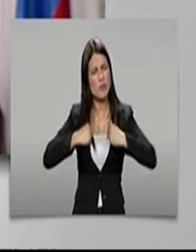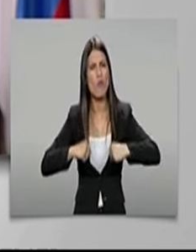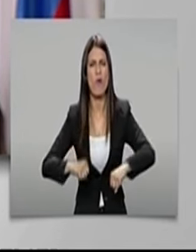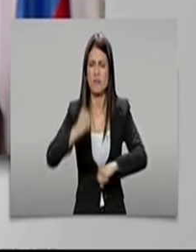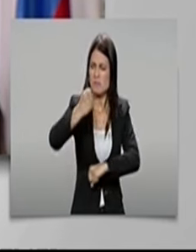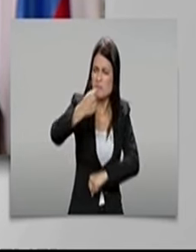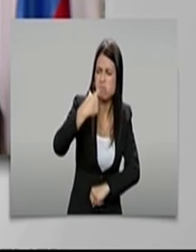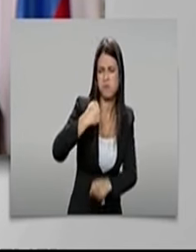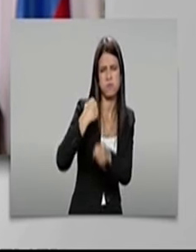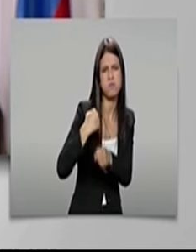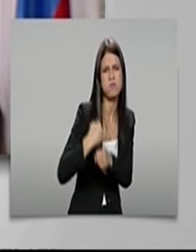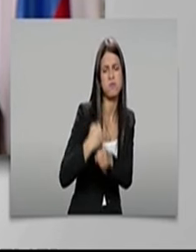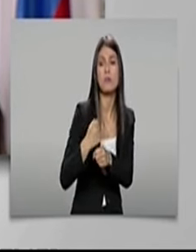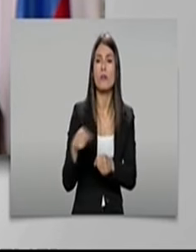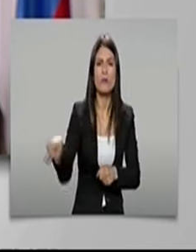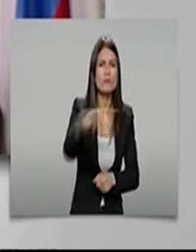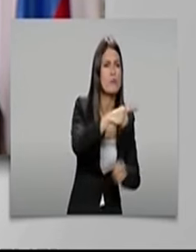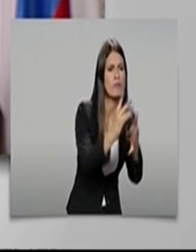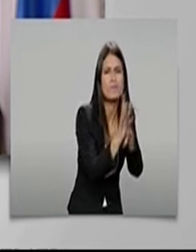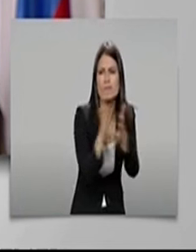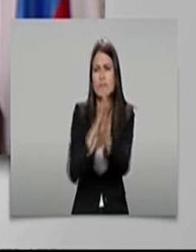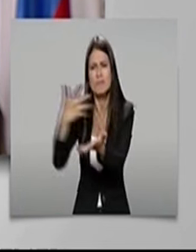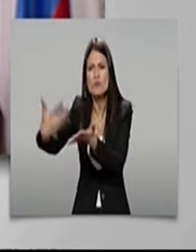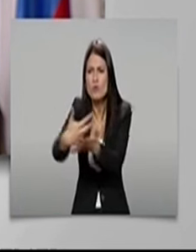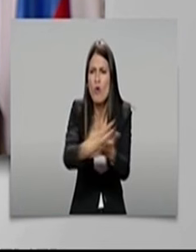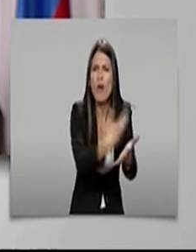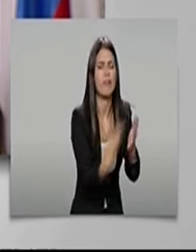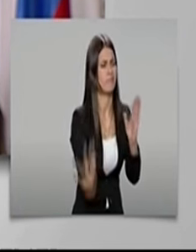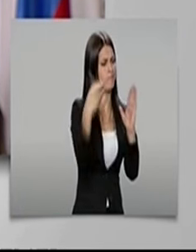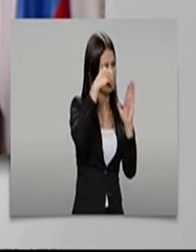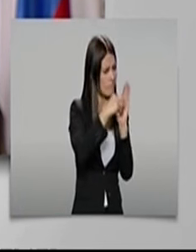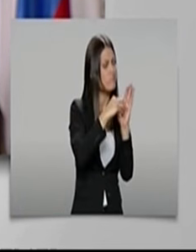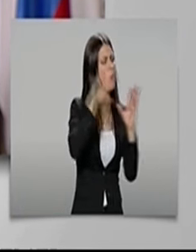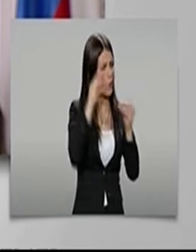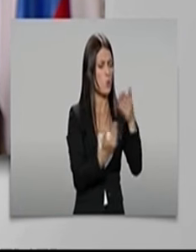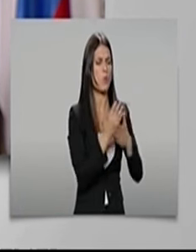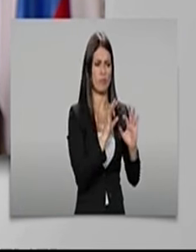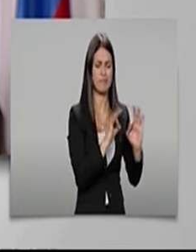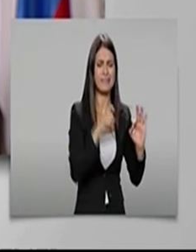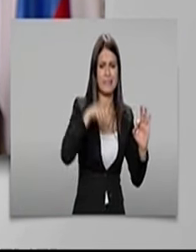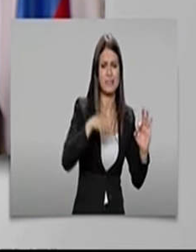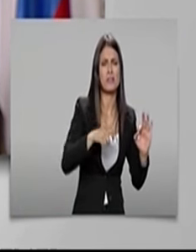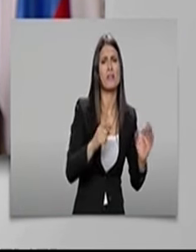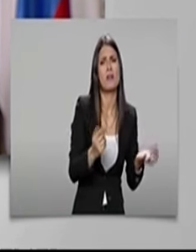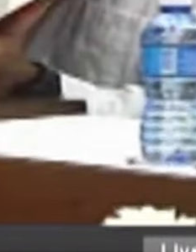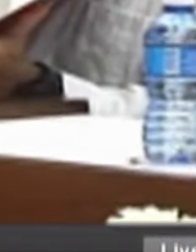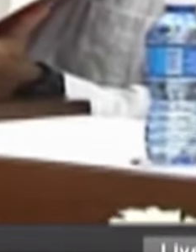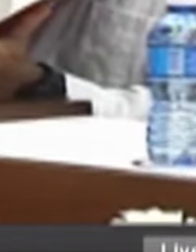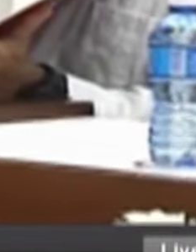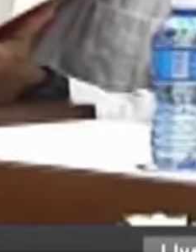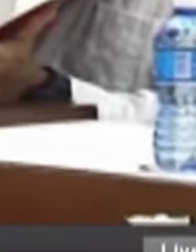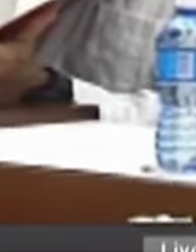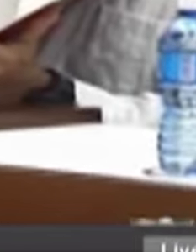landet. Landets president har under hösten fått Nobels fredspris för sitt arbete för fred i Colombia.